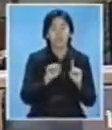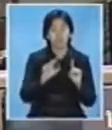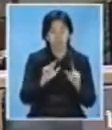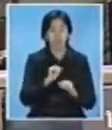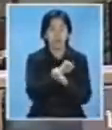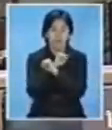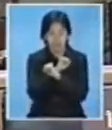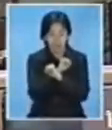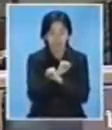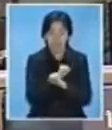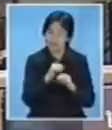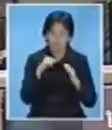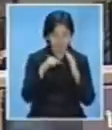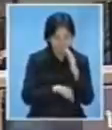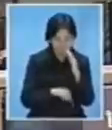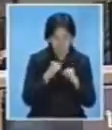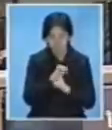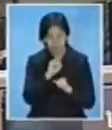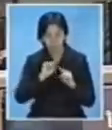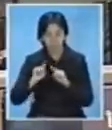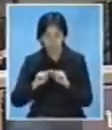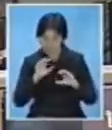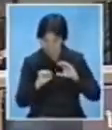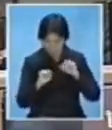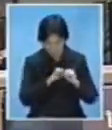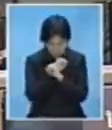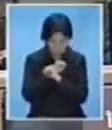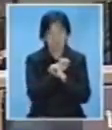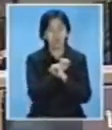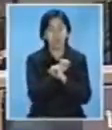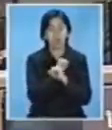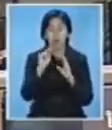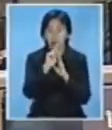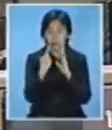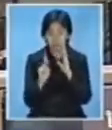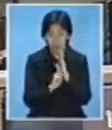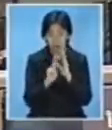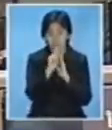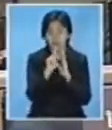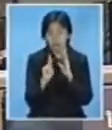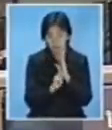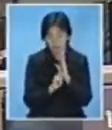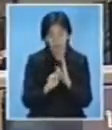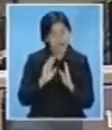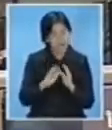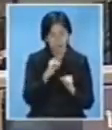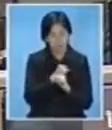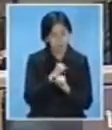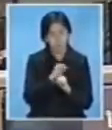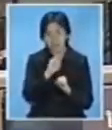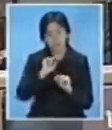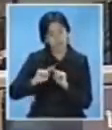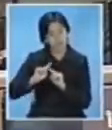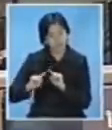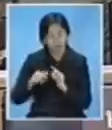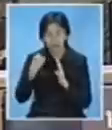ปราบปรามการทุจริตและประพฤติมิชอบว่าท่านจะขยายการบังคับใช้บทบัญญัติเรื่องการห้ามการกระทำที่เป็นการ